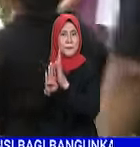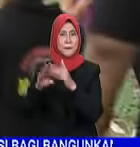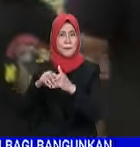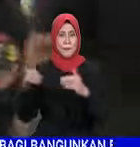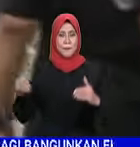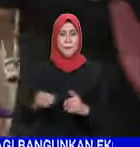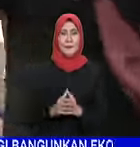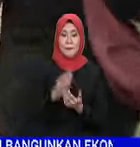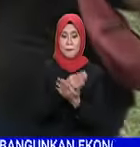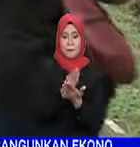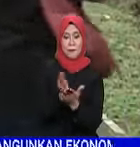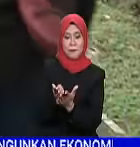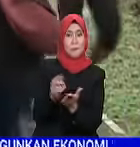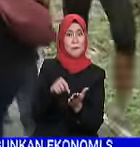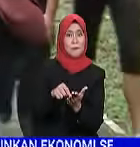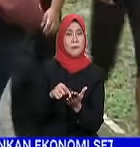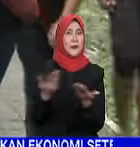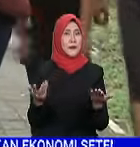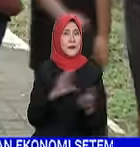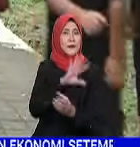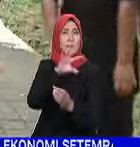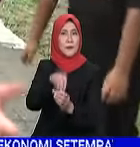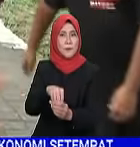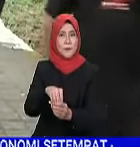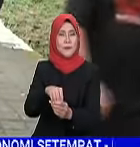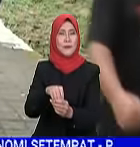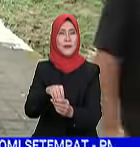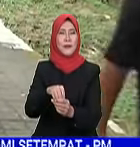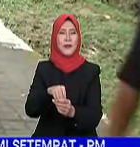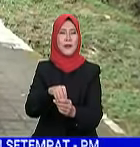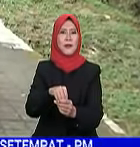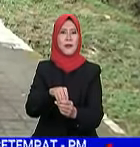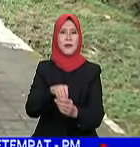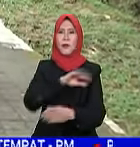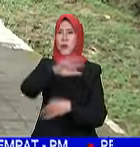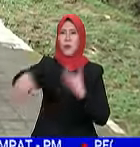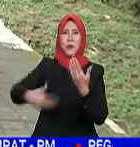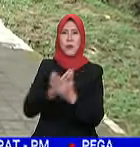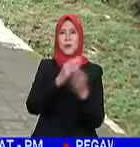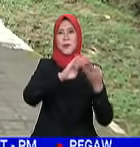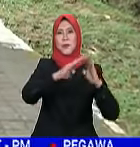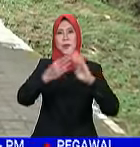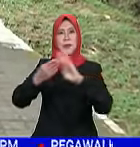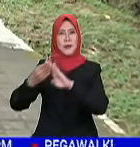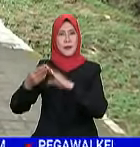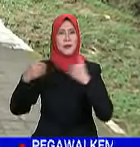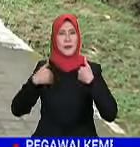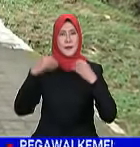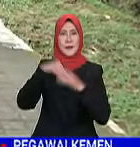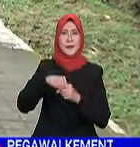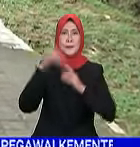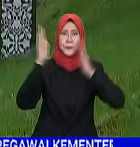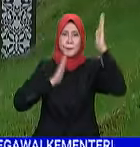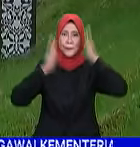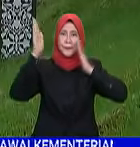RM332.1 bilion. Bajet ini disifatkan sebagai inklusif apabila ia merangkumi semua komuniti yang ada dalam negara.